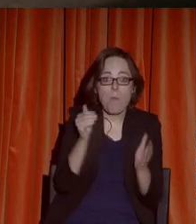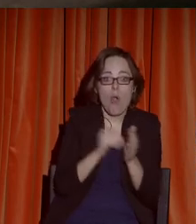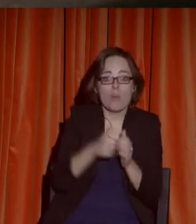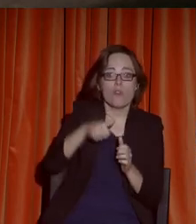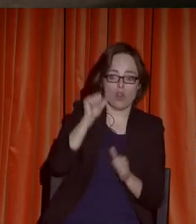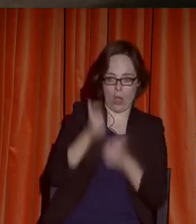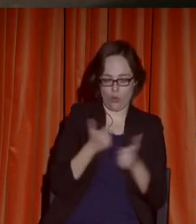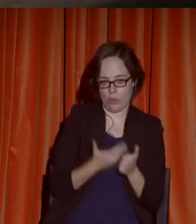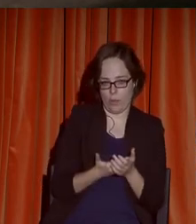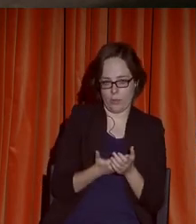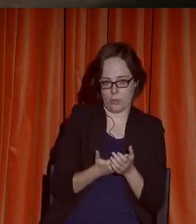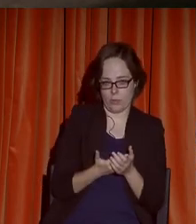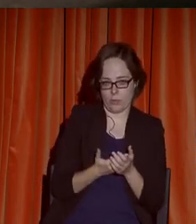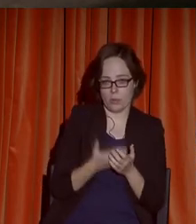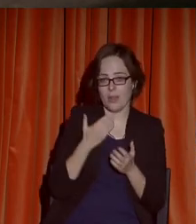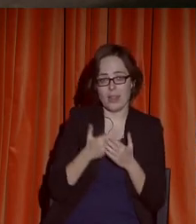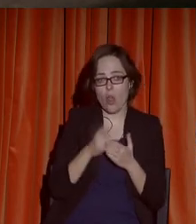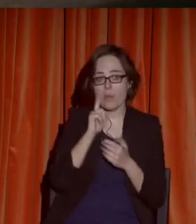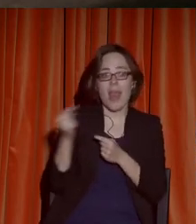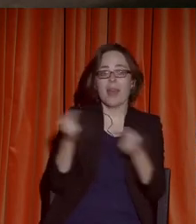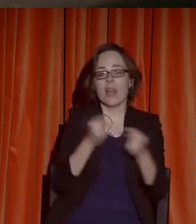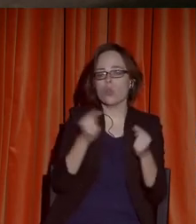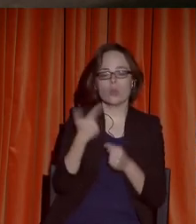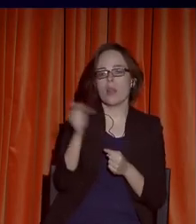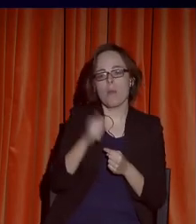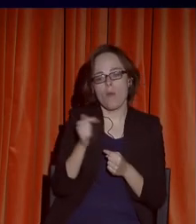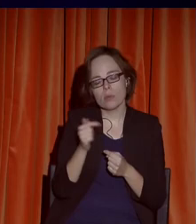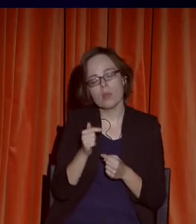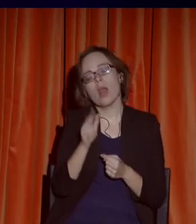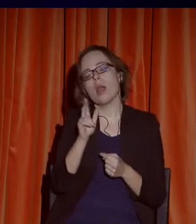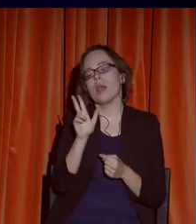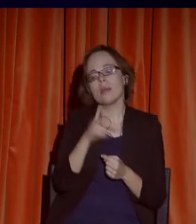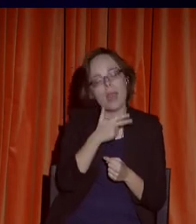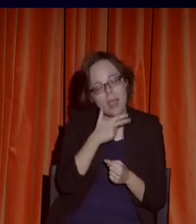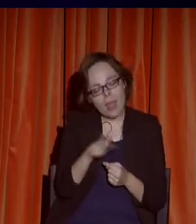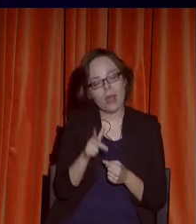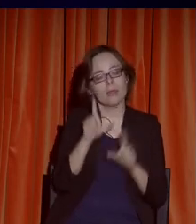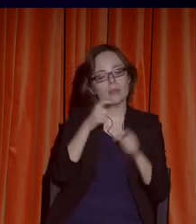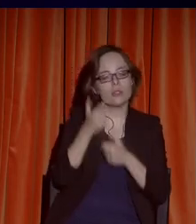I dyskusja nie powinna dotyczyć tego, czy i kiedy powinniśmy zacząć